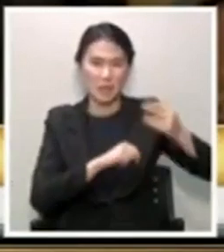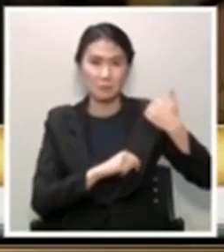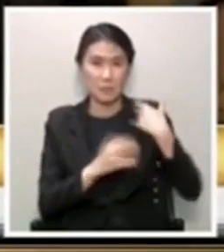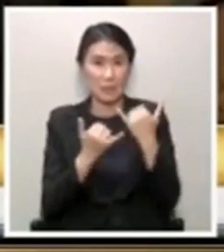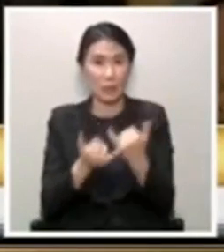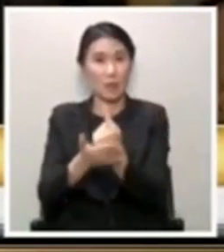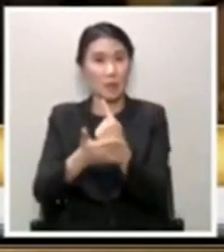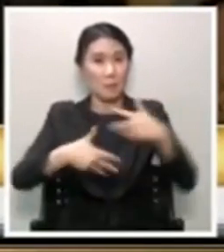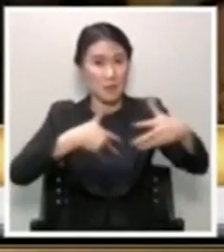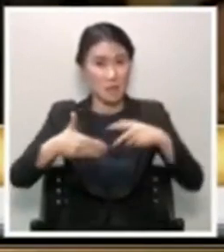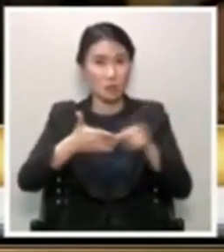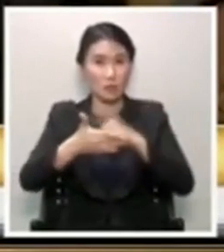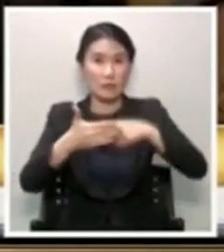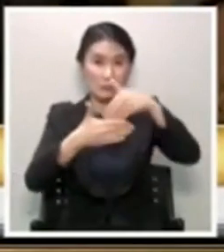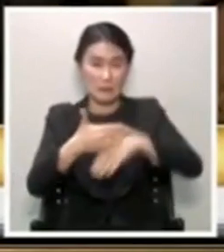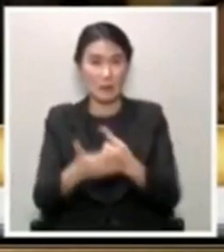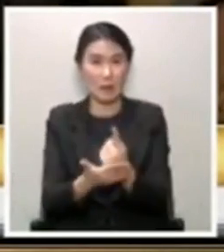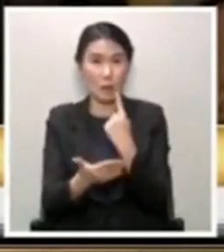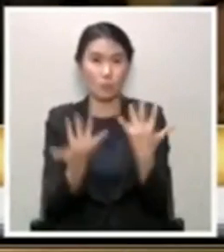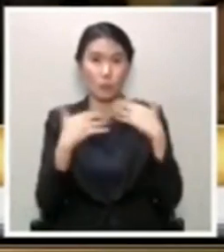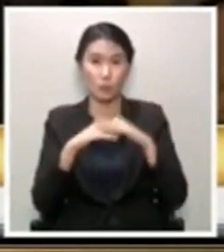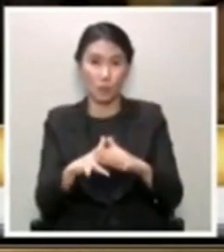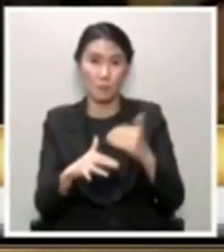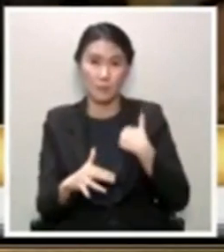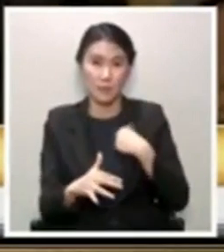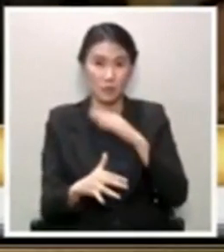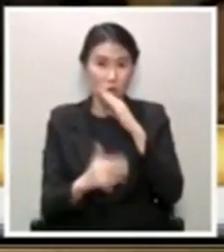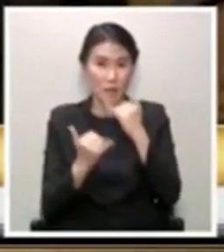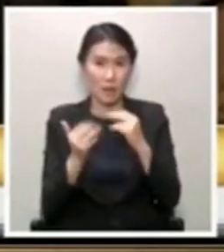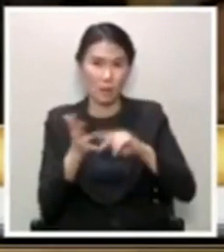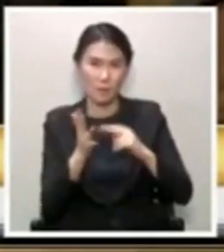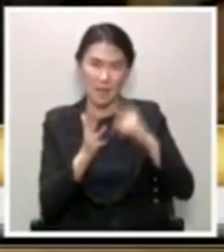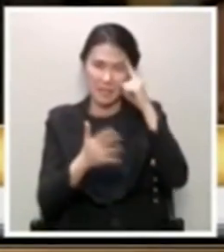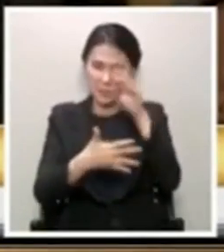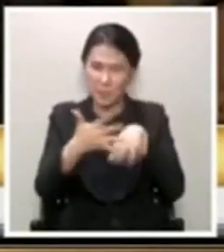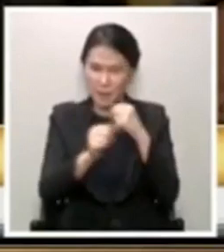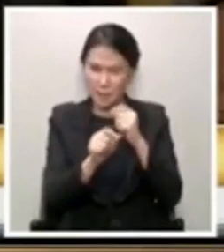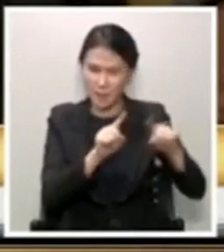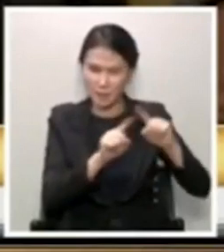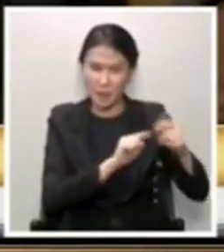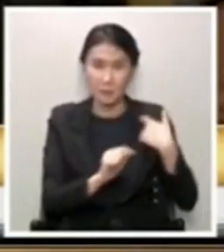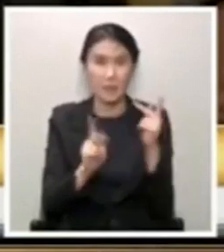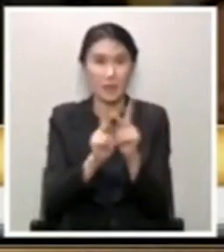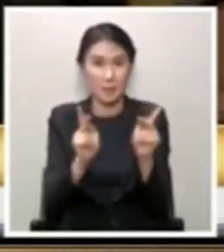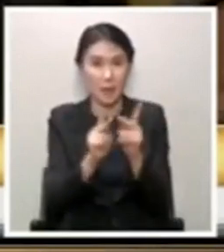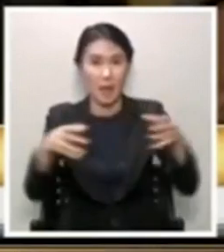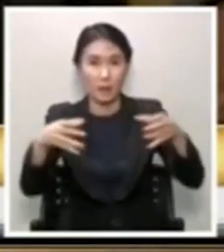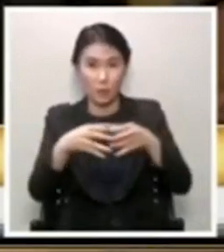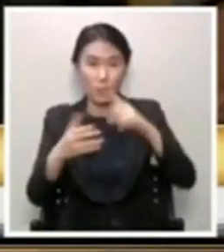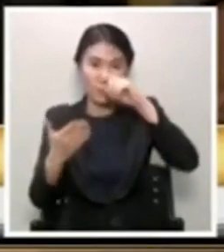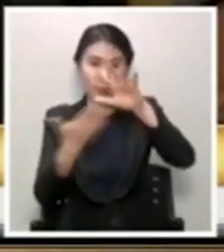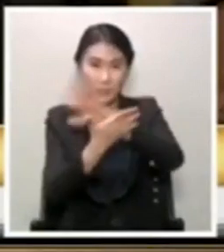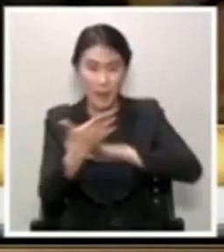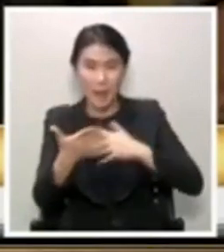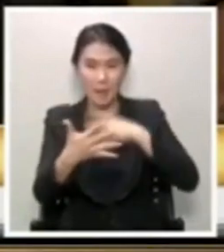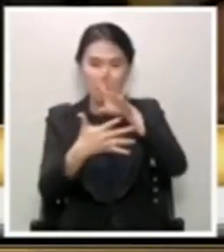ากการเลือกตั้งของประชาชนเรายังเจอกลไกรัฐซ้อนรัฐกันไปเรื่อยๆนะครับไม่ว่าจะเป็นคณะกรรมการปฏิรูปประเทศคณะกรรมการยุทธศาสตร์